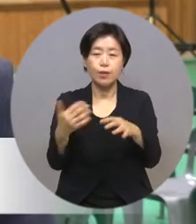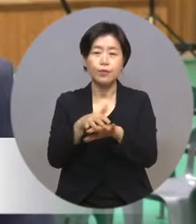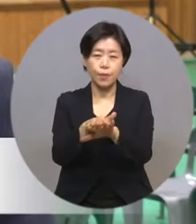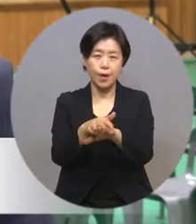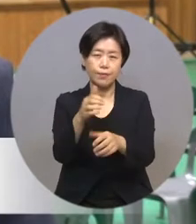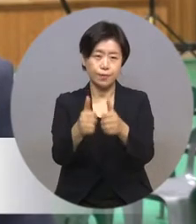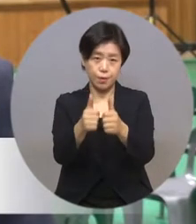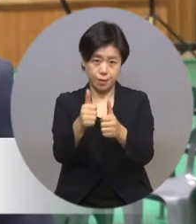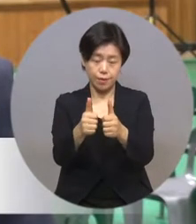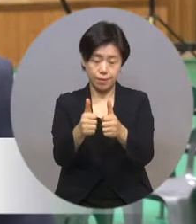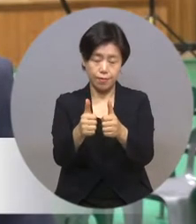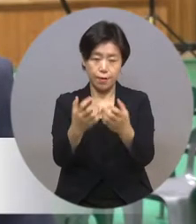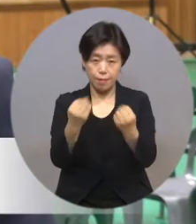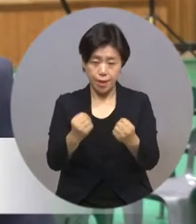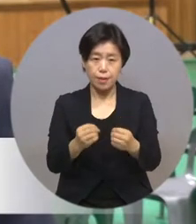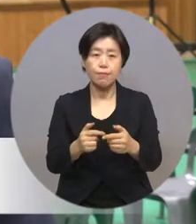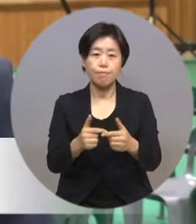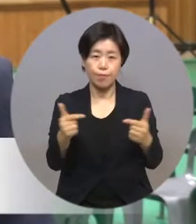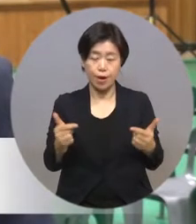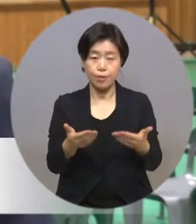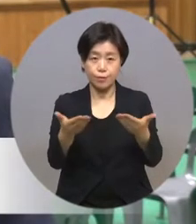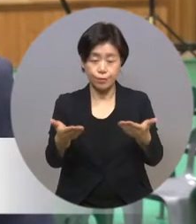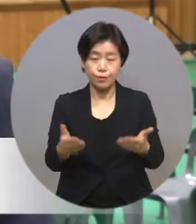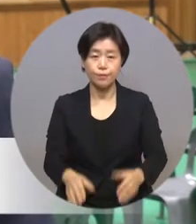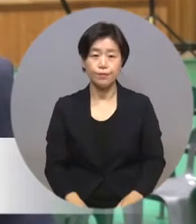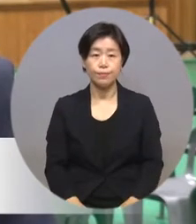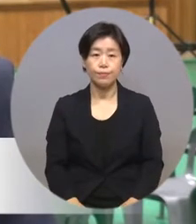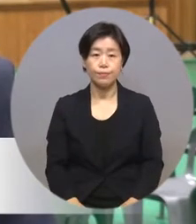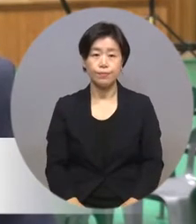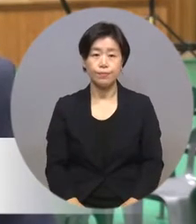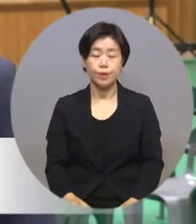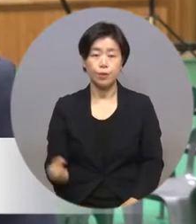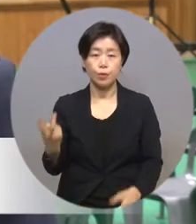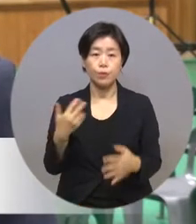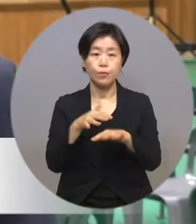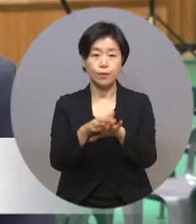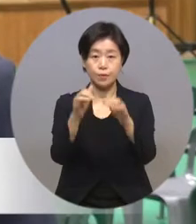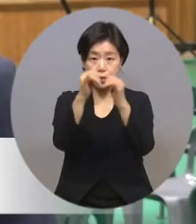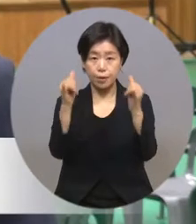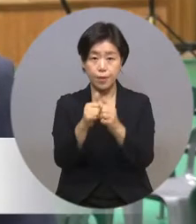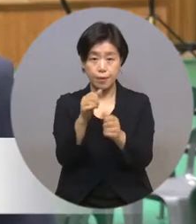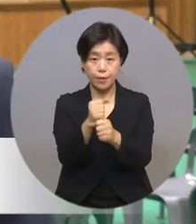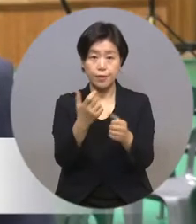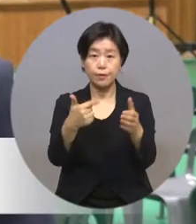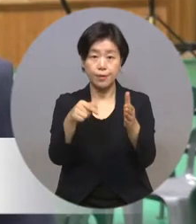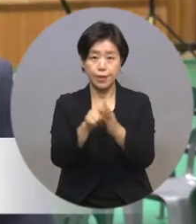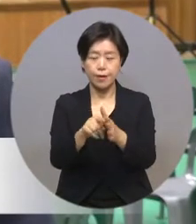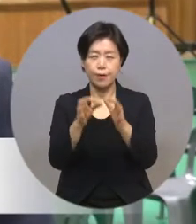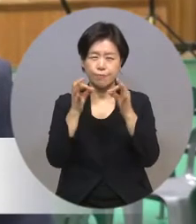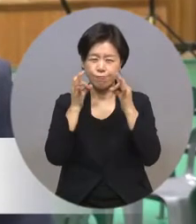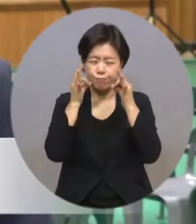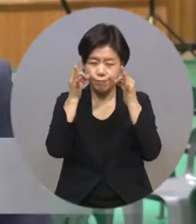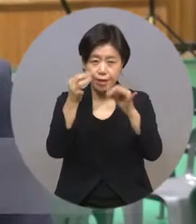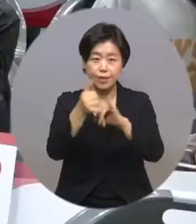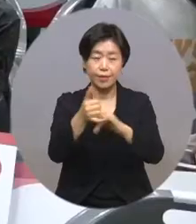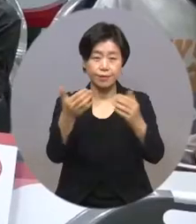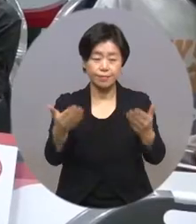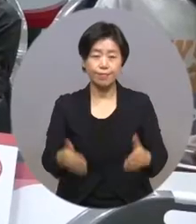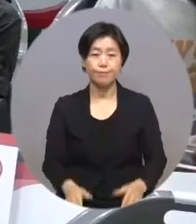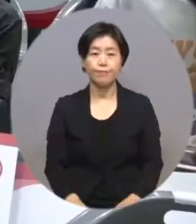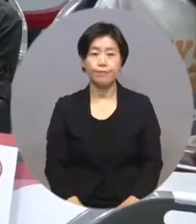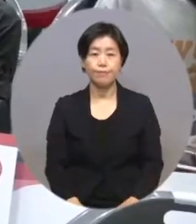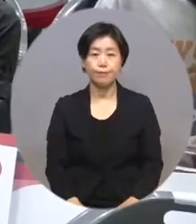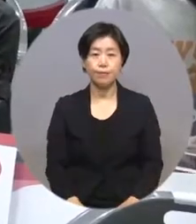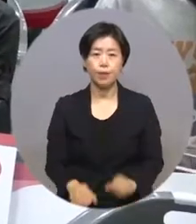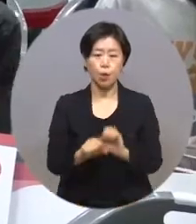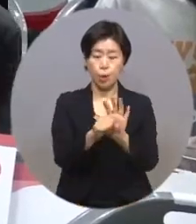스포츠의 확산과 그리고 통합사회를 만들기 위한 노력에 전력을 기울이겠습니다.